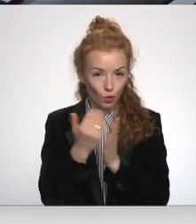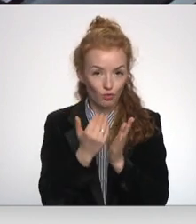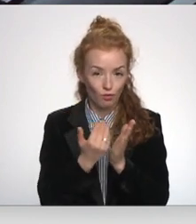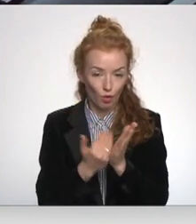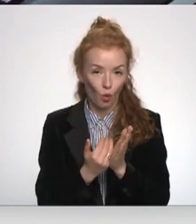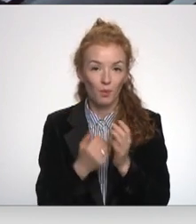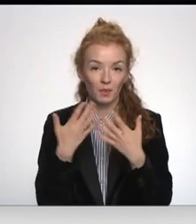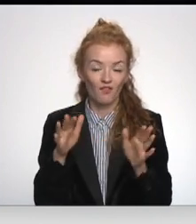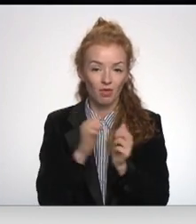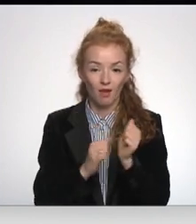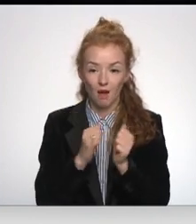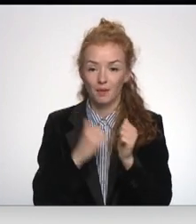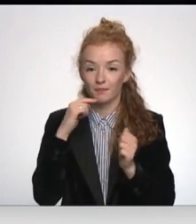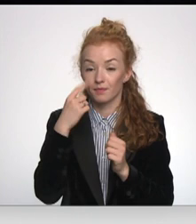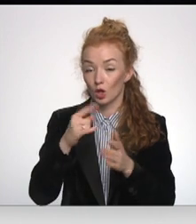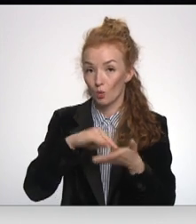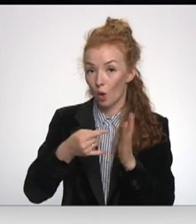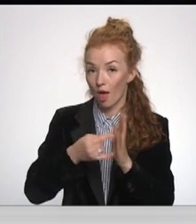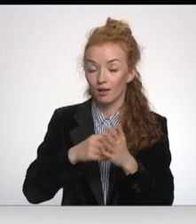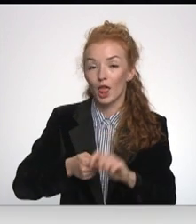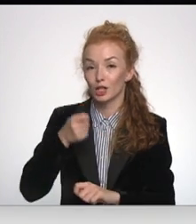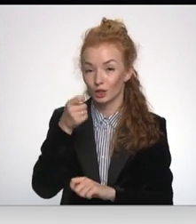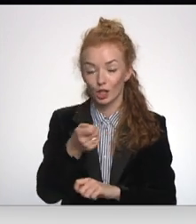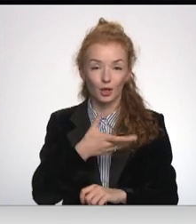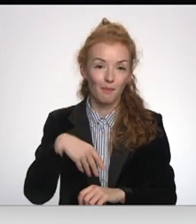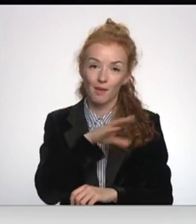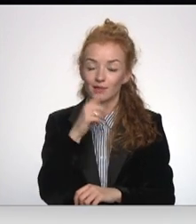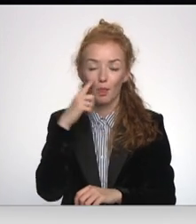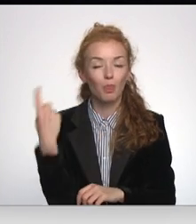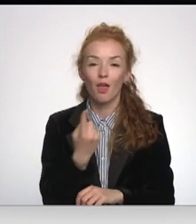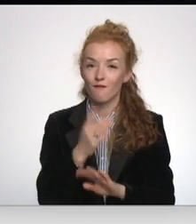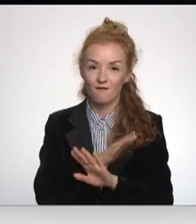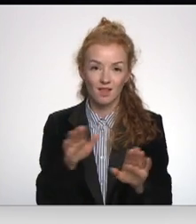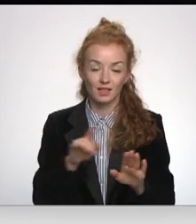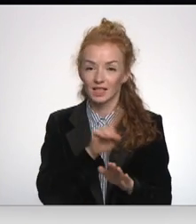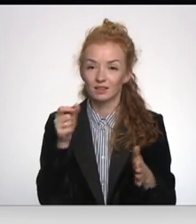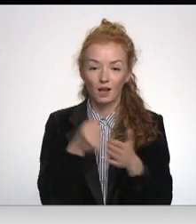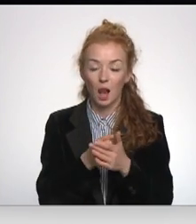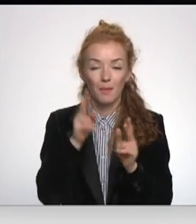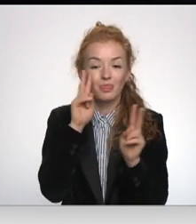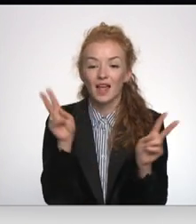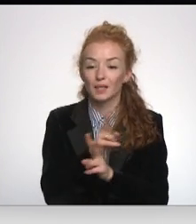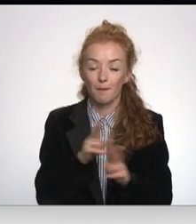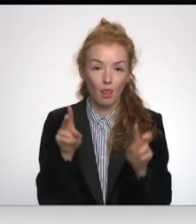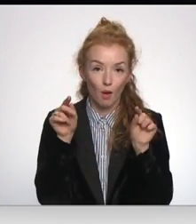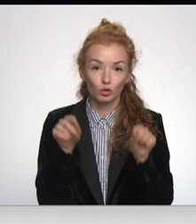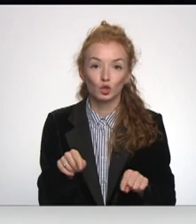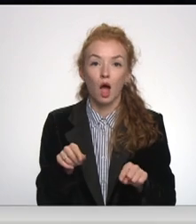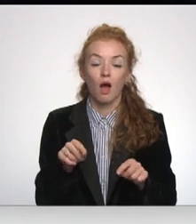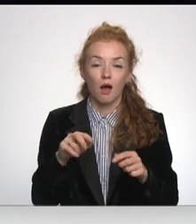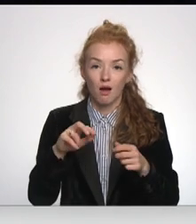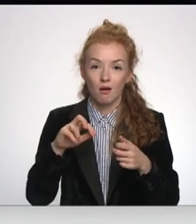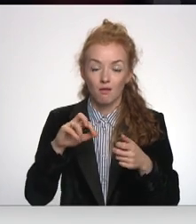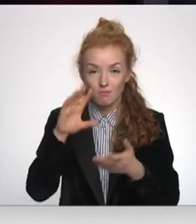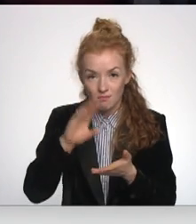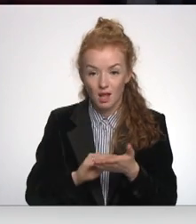ikdienā lietošanai. Es domāju, projekta iesniegšanā mēs neviens līdz galam nesapratām šos te izaicinājumus,